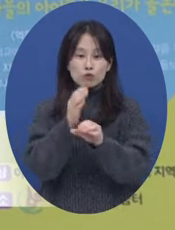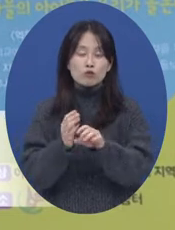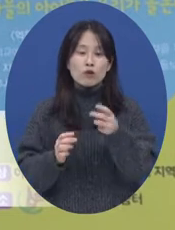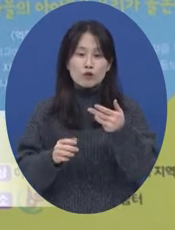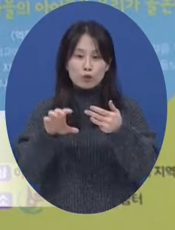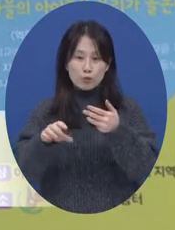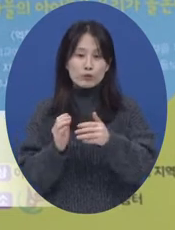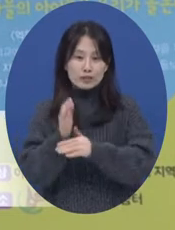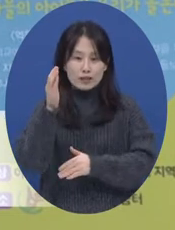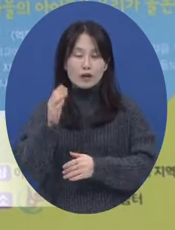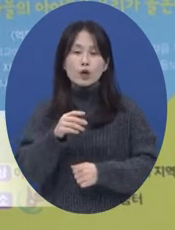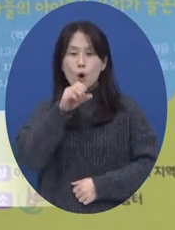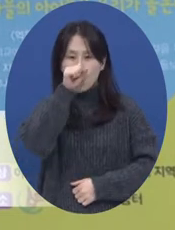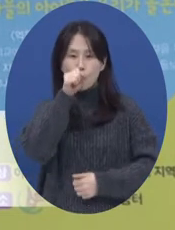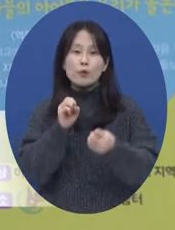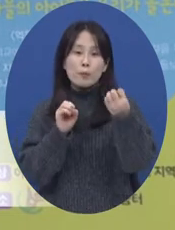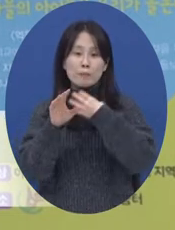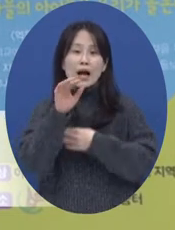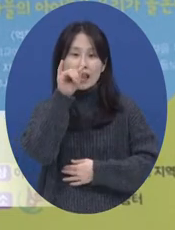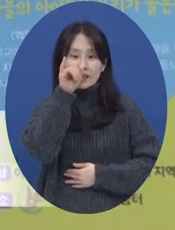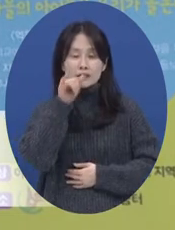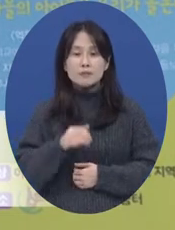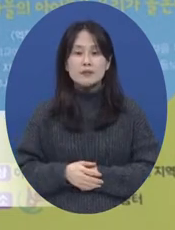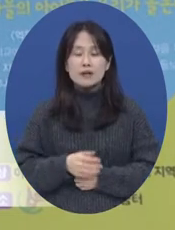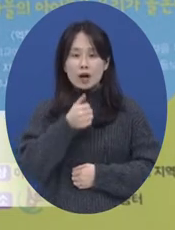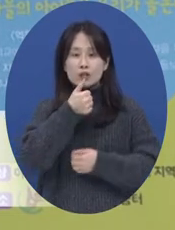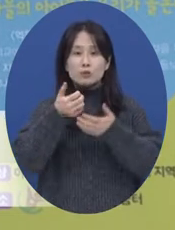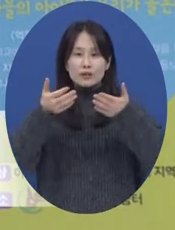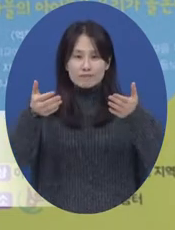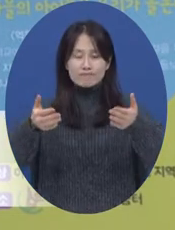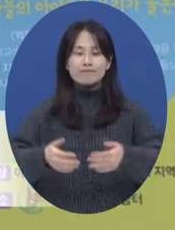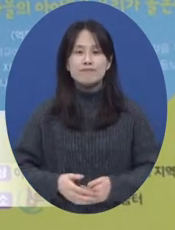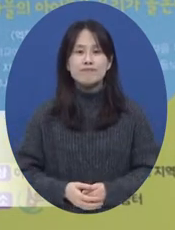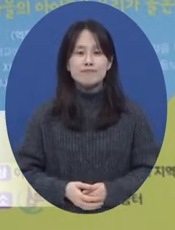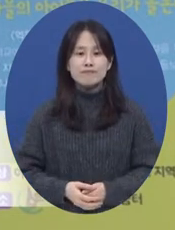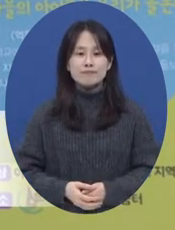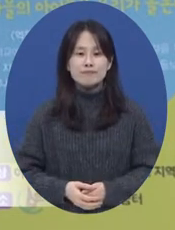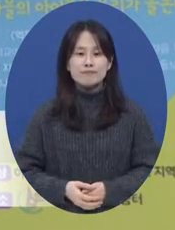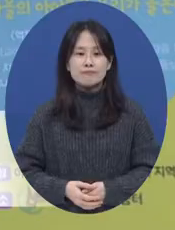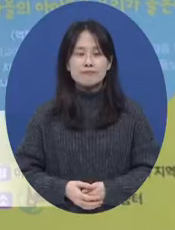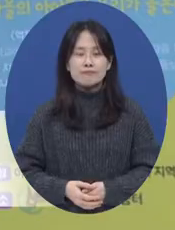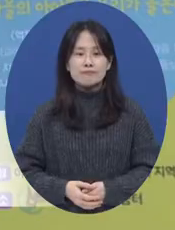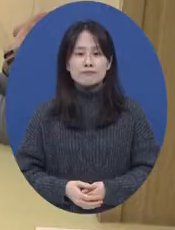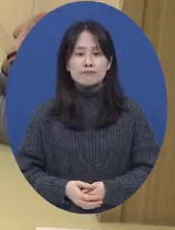긍정적인 반응을 보이고 있습니다 구형 술 기자가 현장 취재했습니다